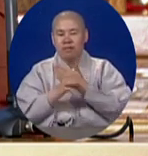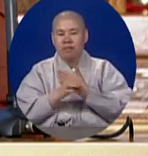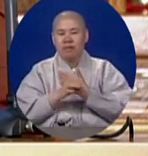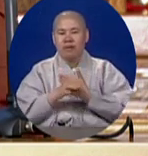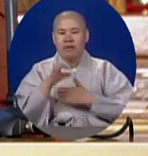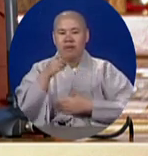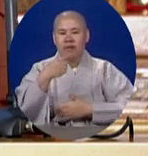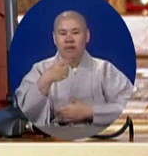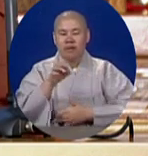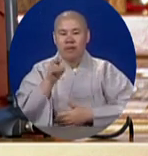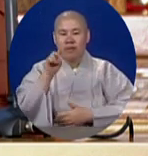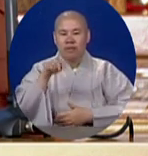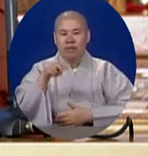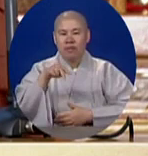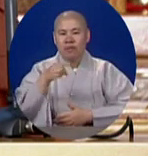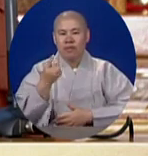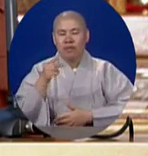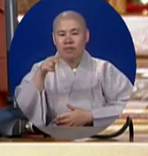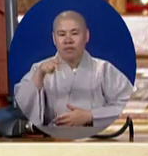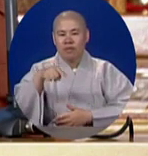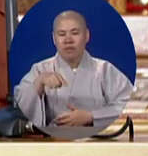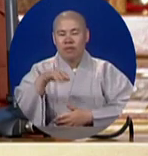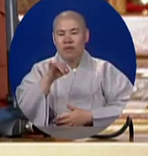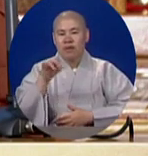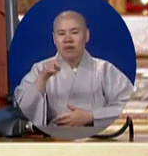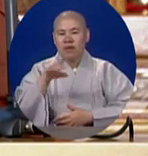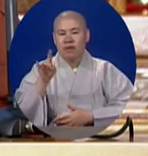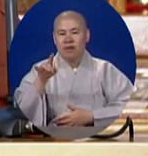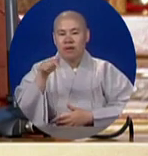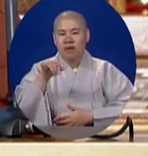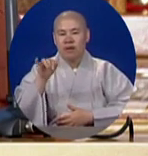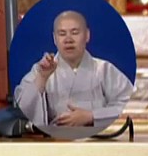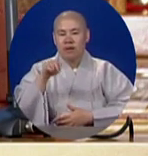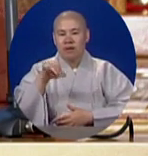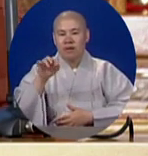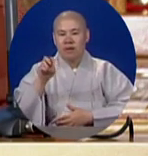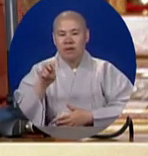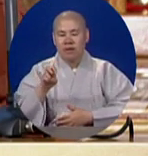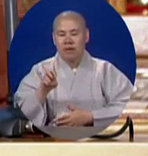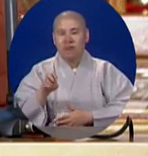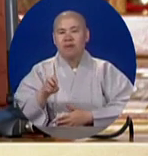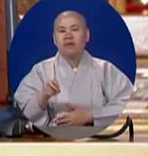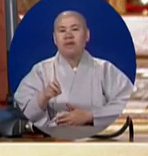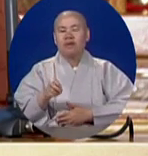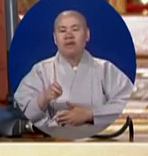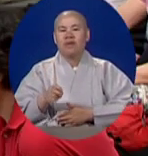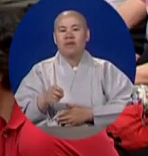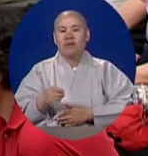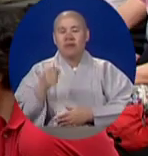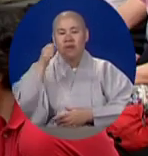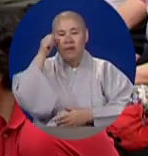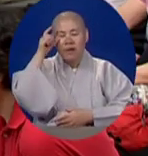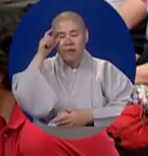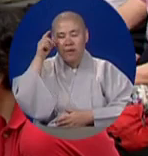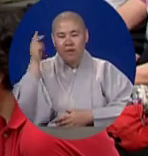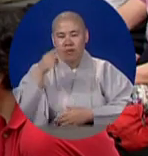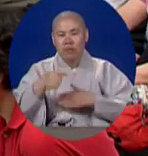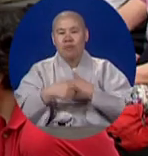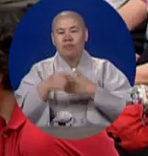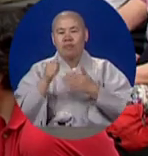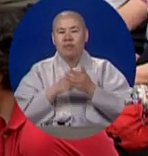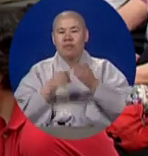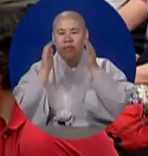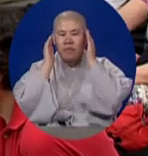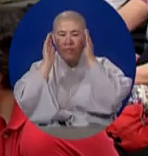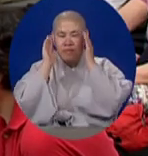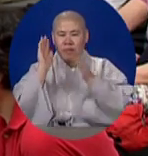응무소주 이생기심인데 그게 해탈이고 그게 마음 공부예요. 그게. 그래서